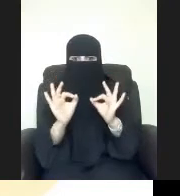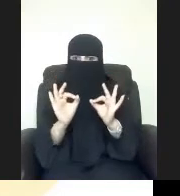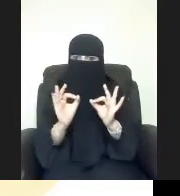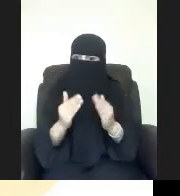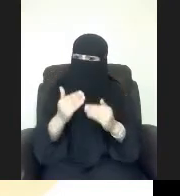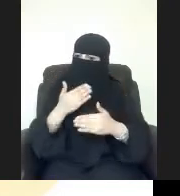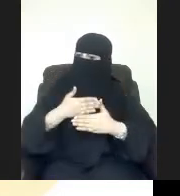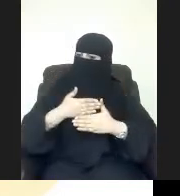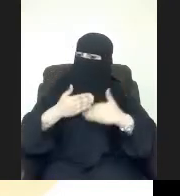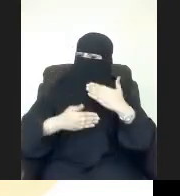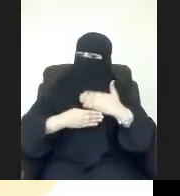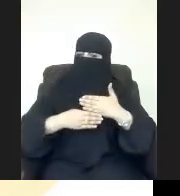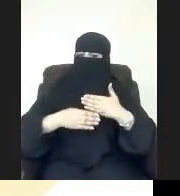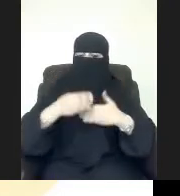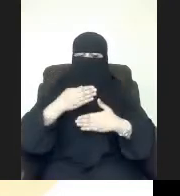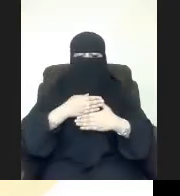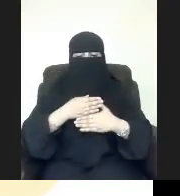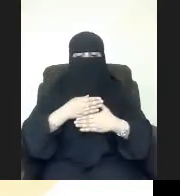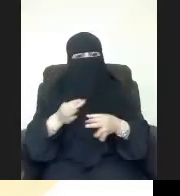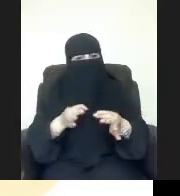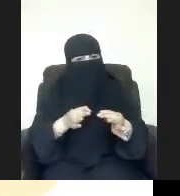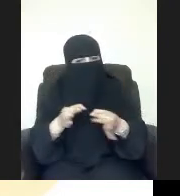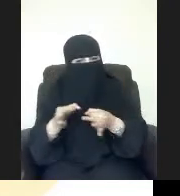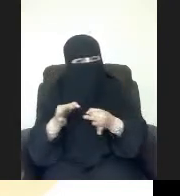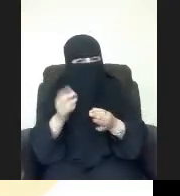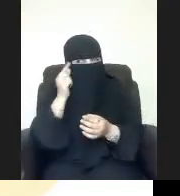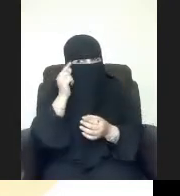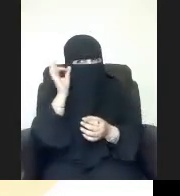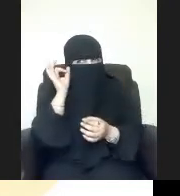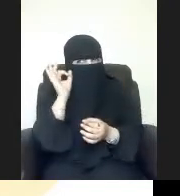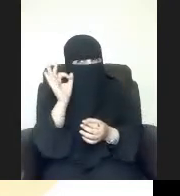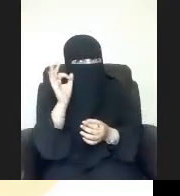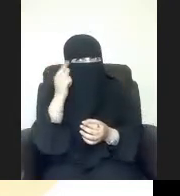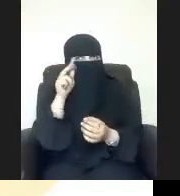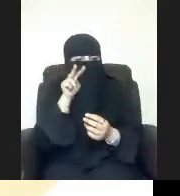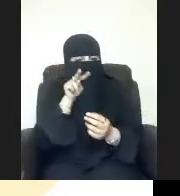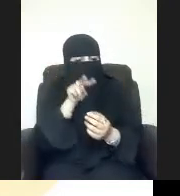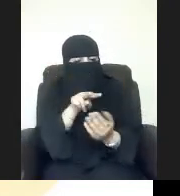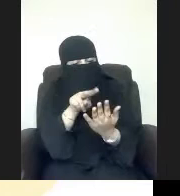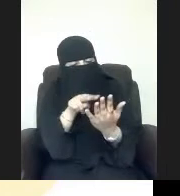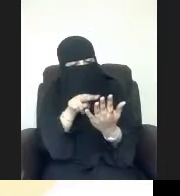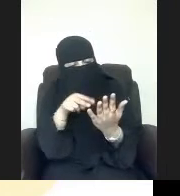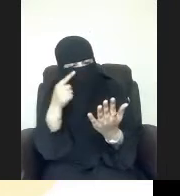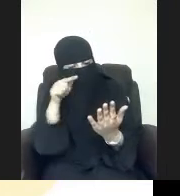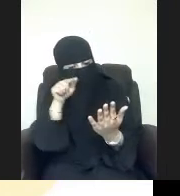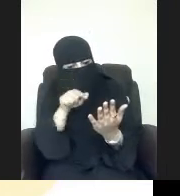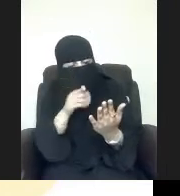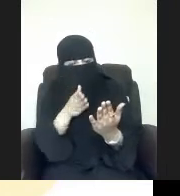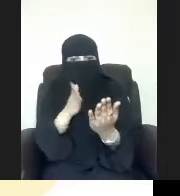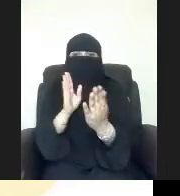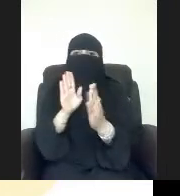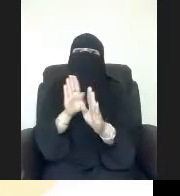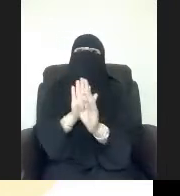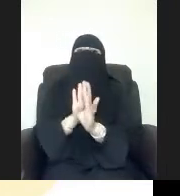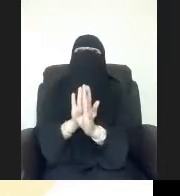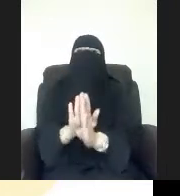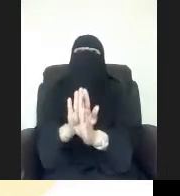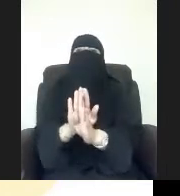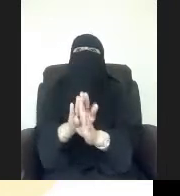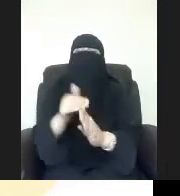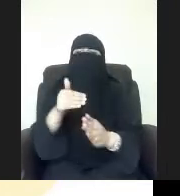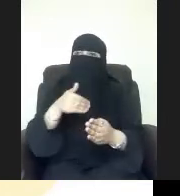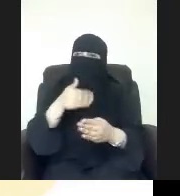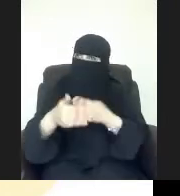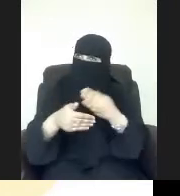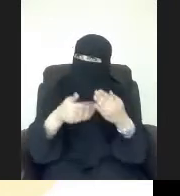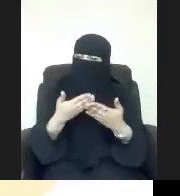على نظريات. هذه النظريات هي التي ساهمت في دعم وتعزيز العملية التعليمية.